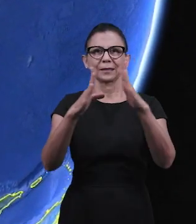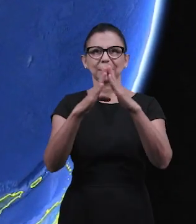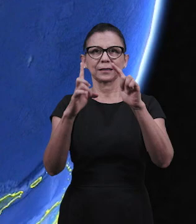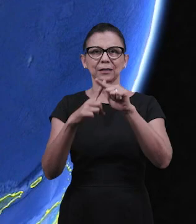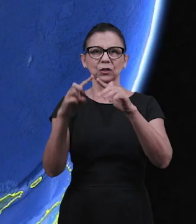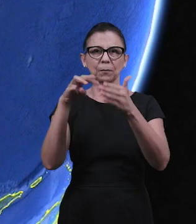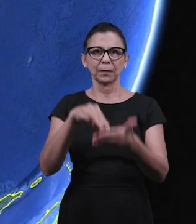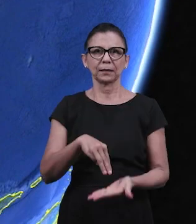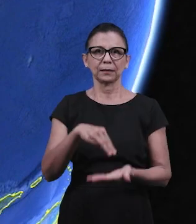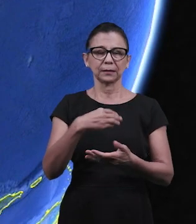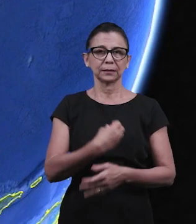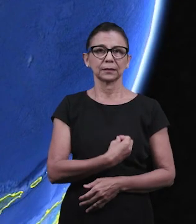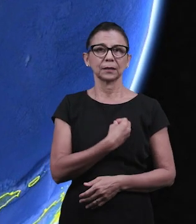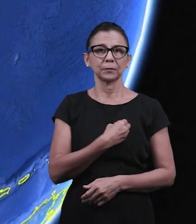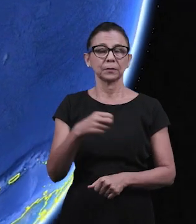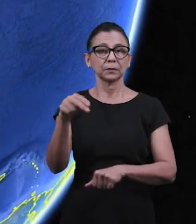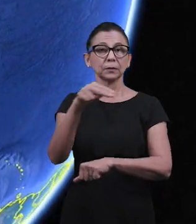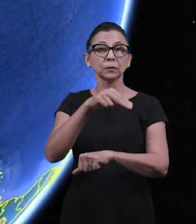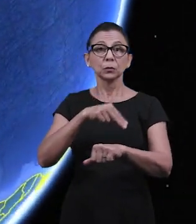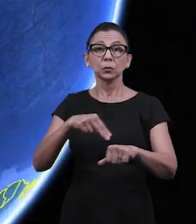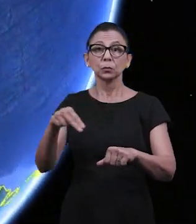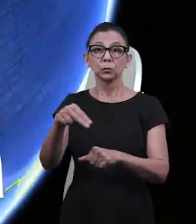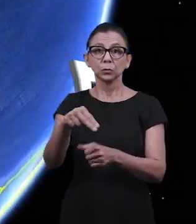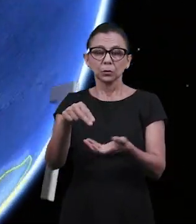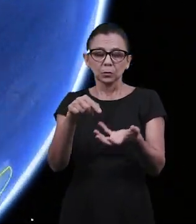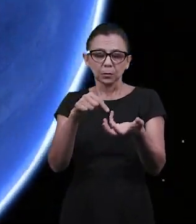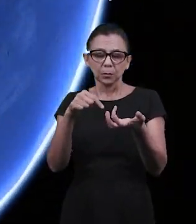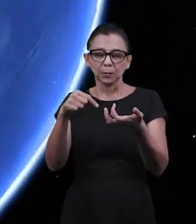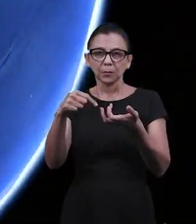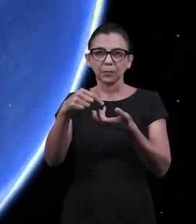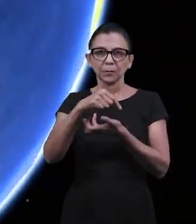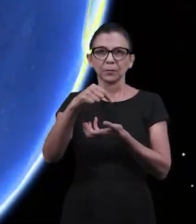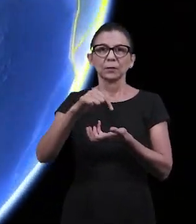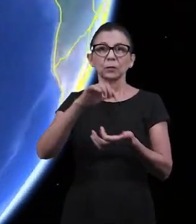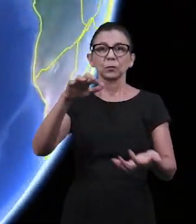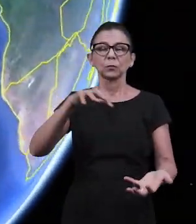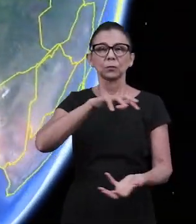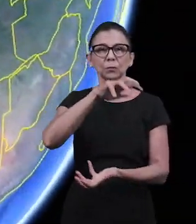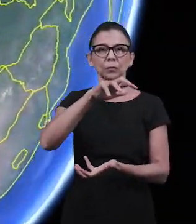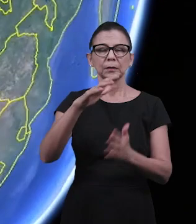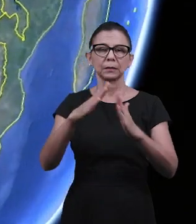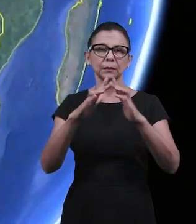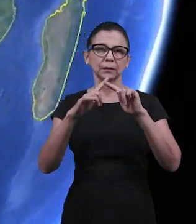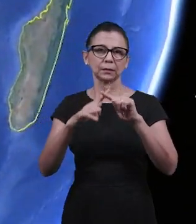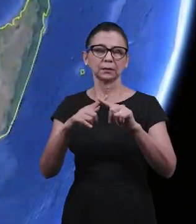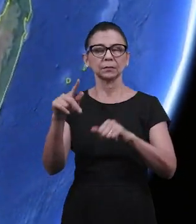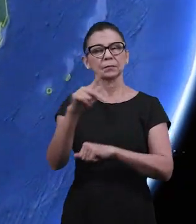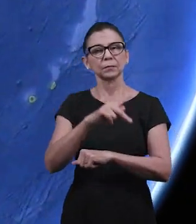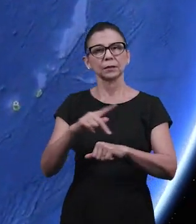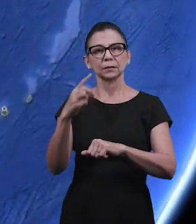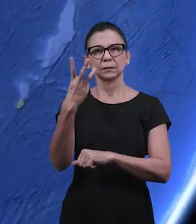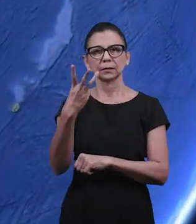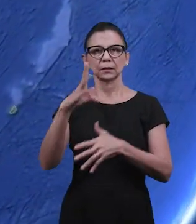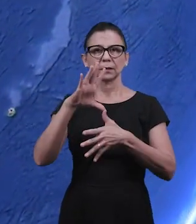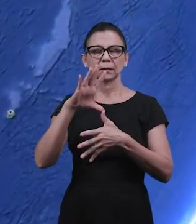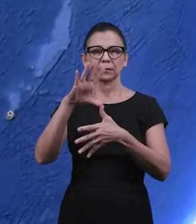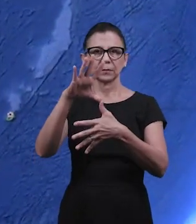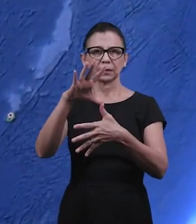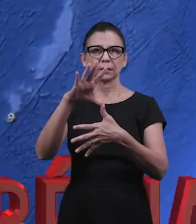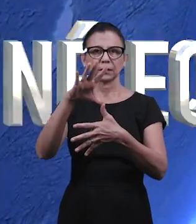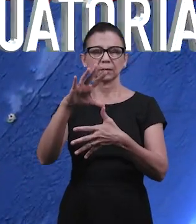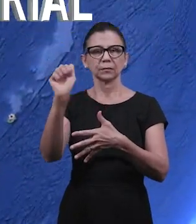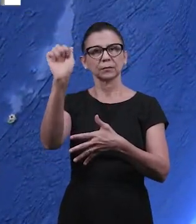L'Église chrétienne Maranatha est présente dans des nations de tous les continents de la planète. Des églises des pays dans les